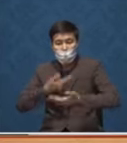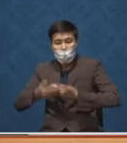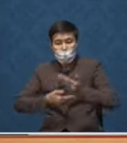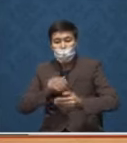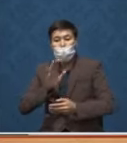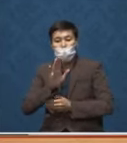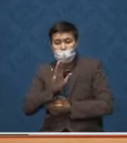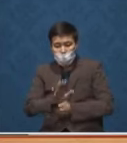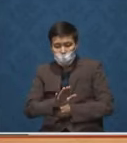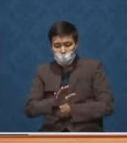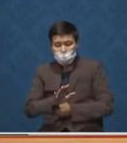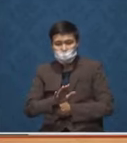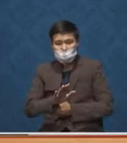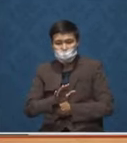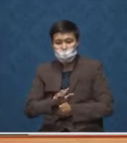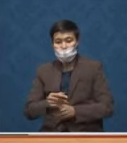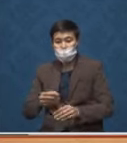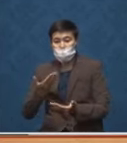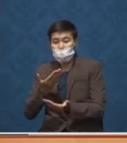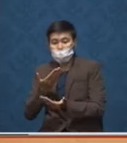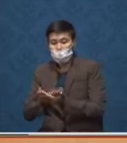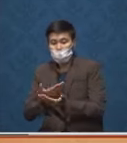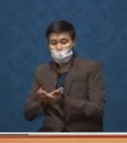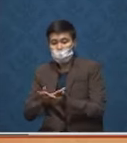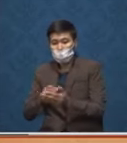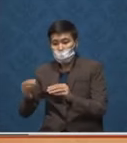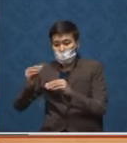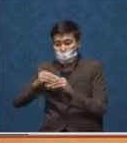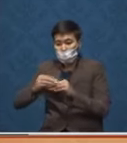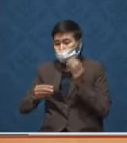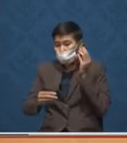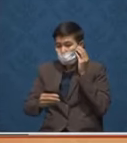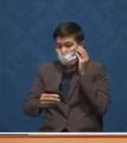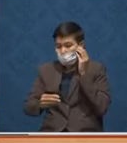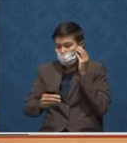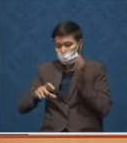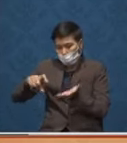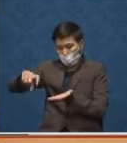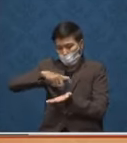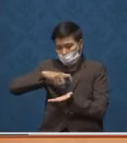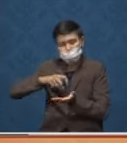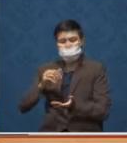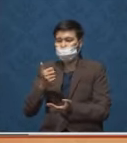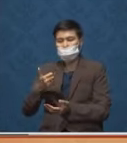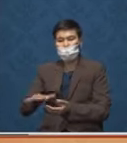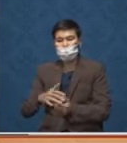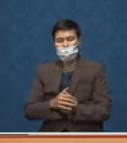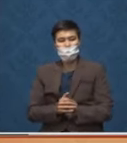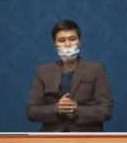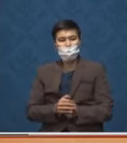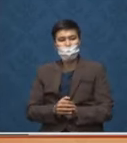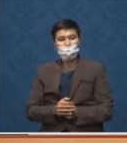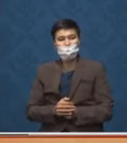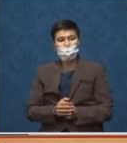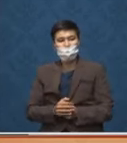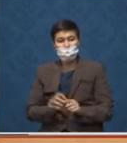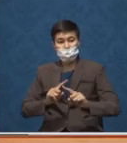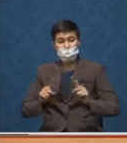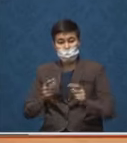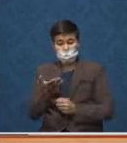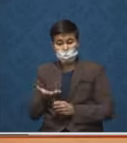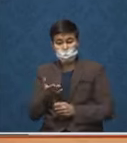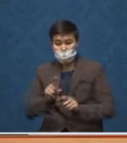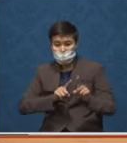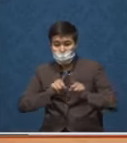วกซื้อคำถามฉันทราบดีค่ะทราบดีอย่างยิ่งว่ากสทช.เป็นผู้กำกับดูแลเรื่องนี้แต่ถามว่าท่านได้เคย